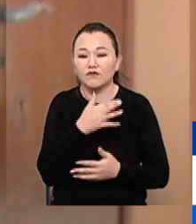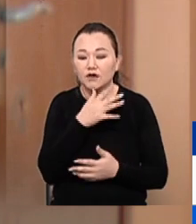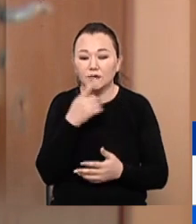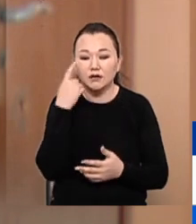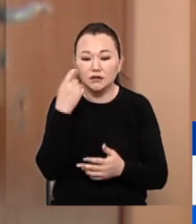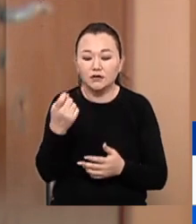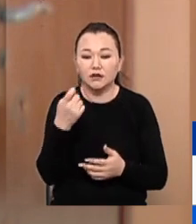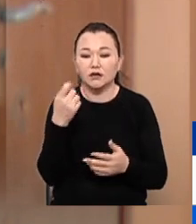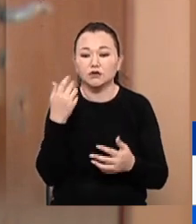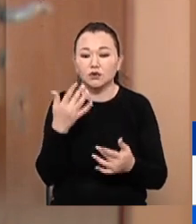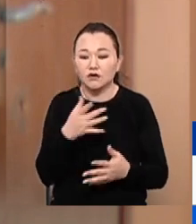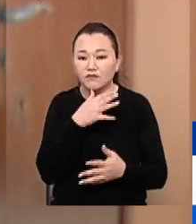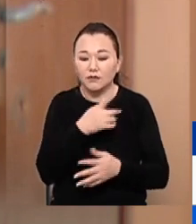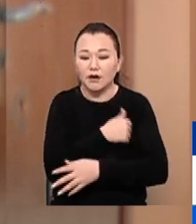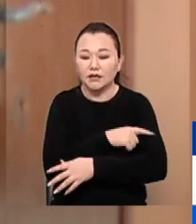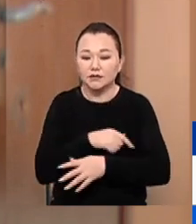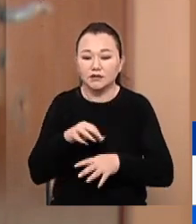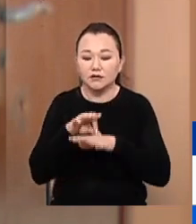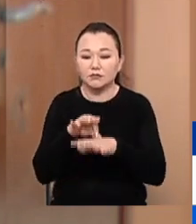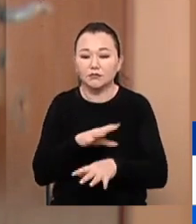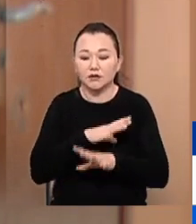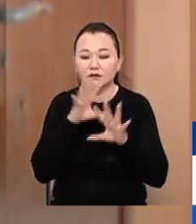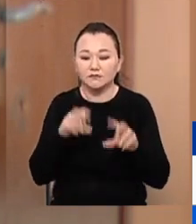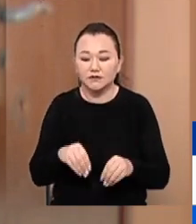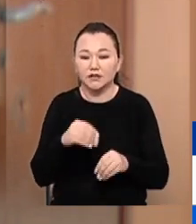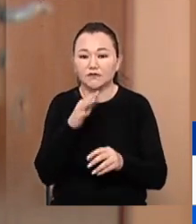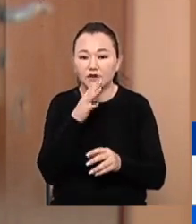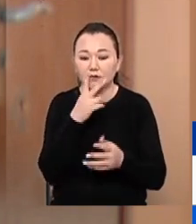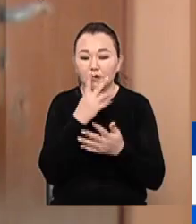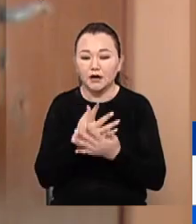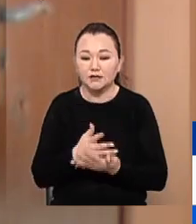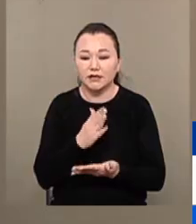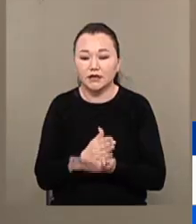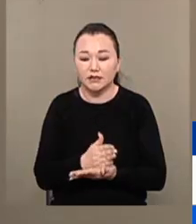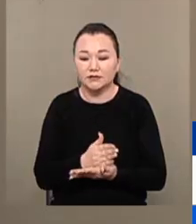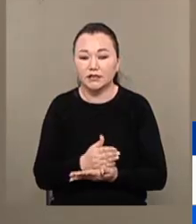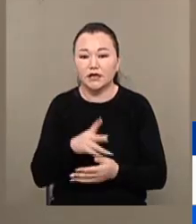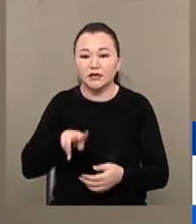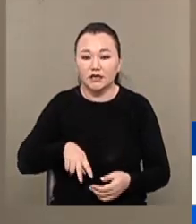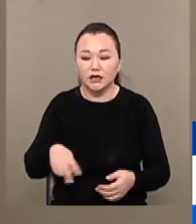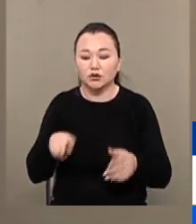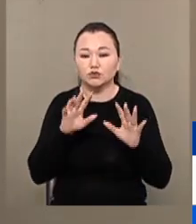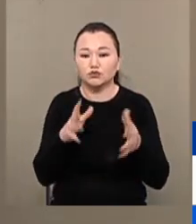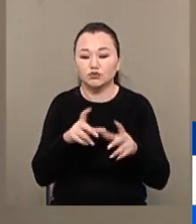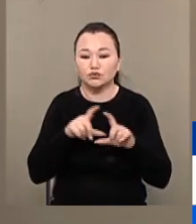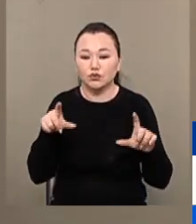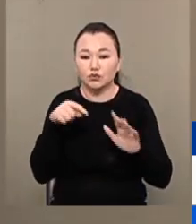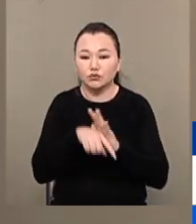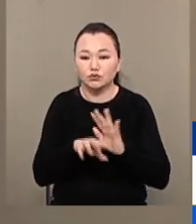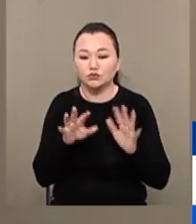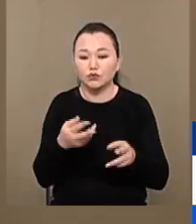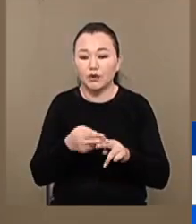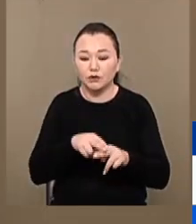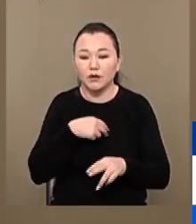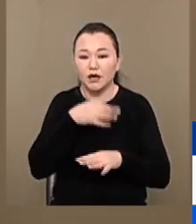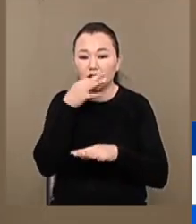хабарлама берді, қай кезде біз полицияға алып бардық, оның барлығына уақытысы көрсетулі тұр. Директор оқиға мектеп қабырғасында болғандықтан